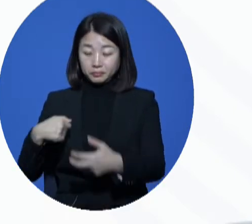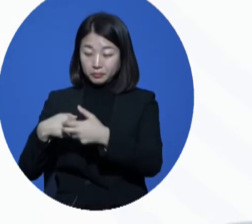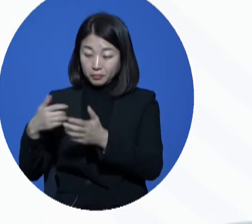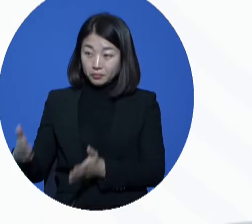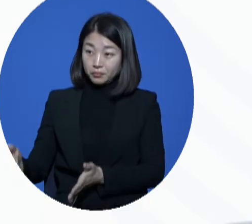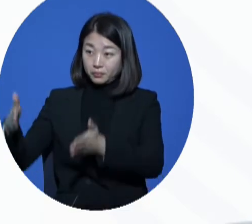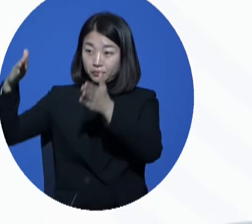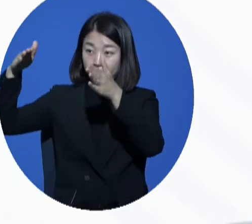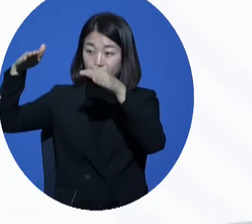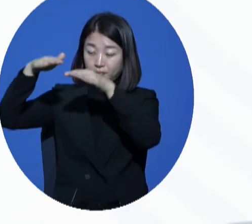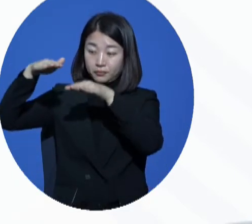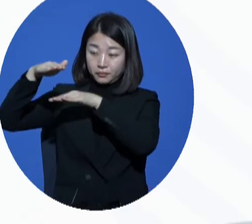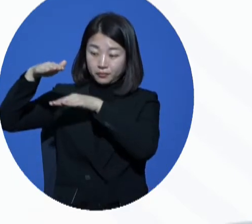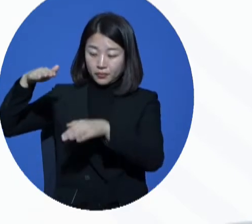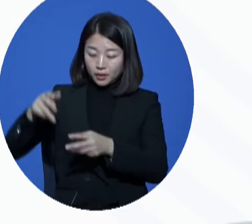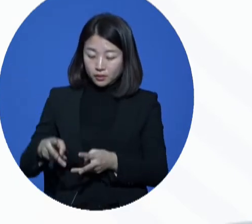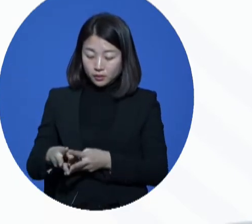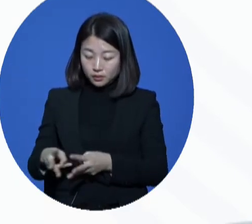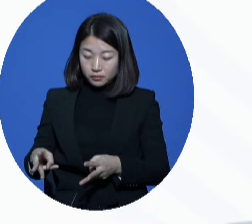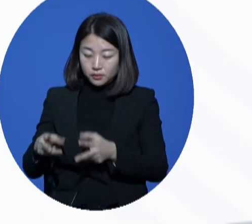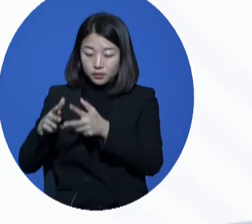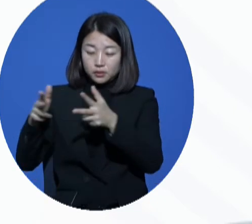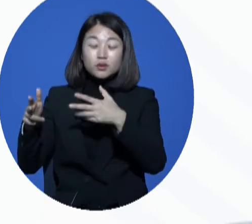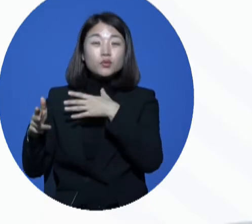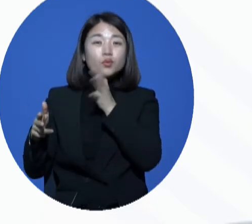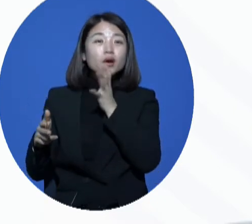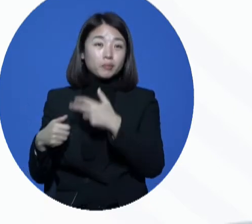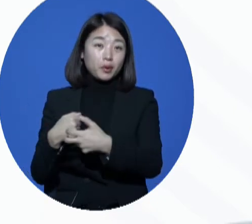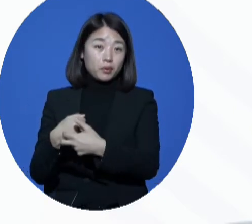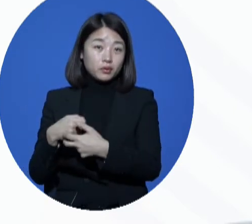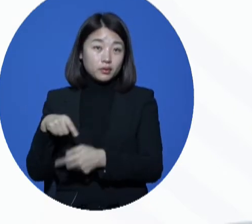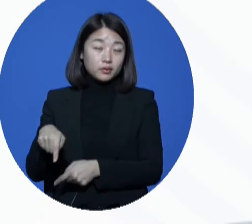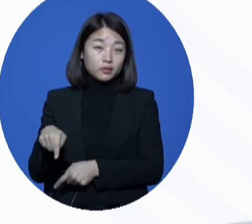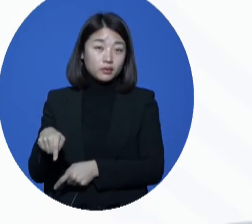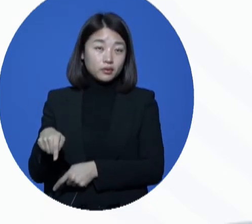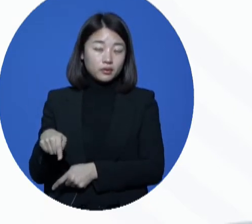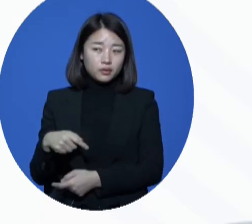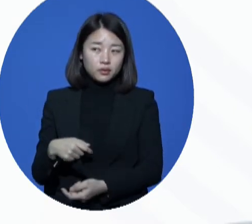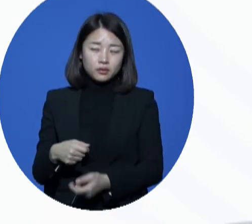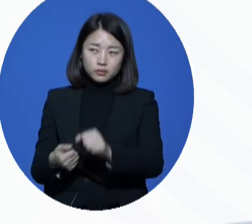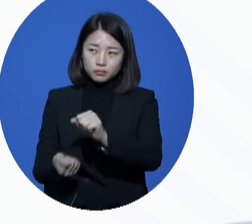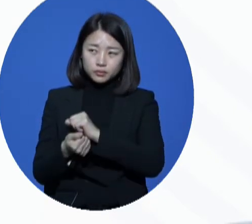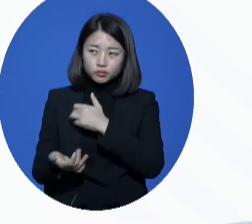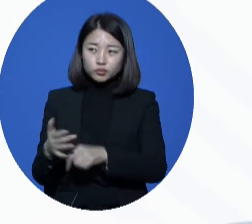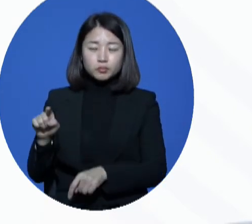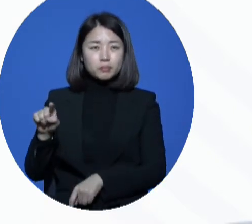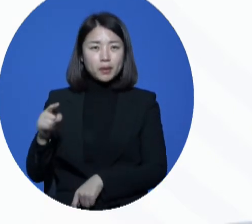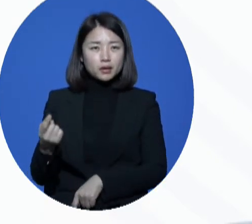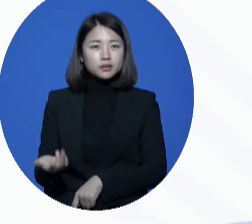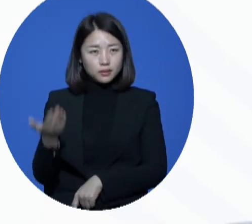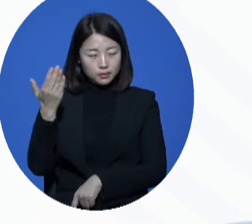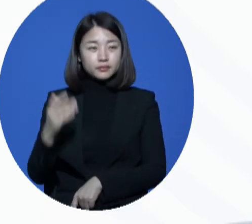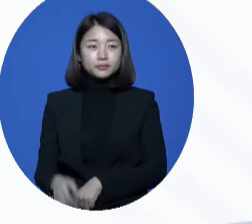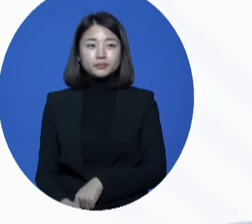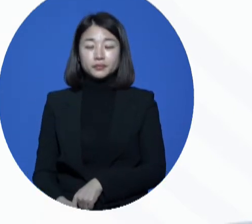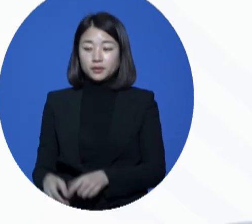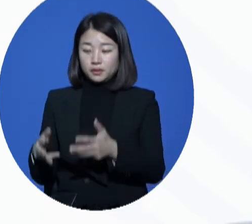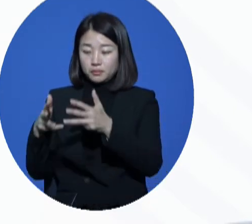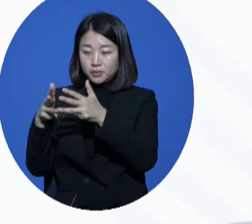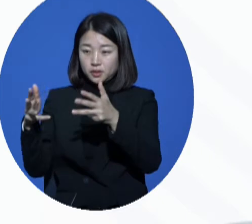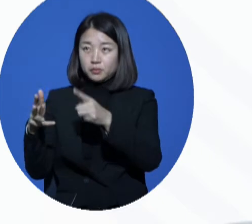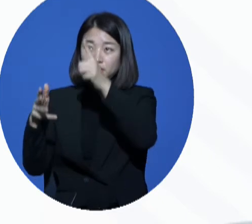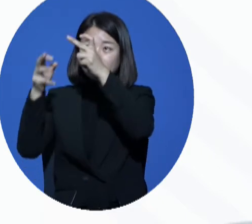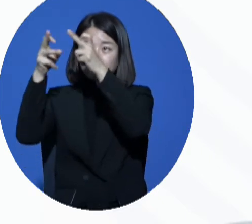병원 안에서 3층부터 7층까지는 요양병원에서 확진자가 100명이 나오고 정신병원